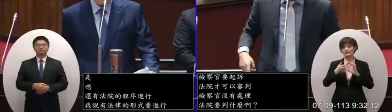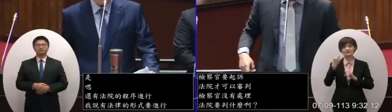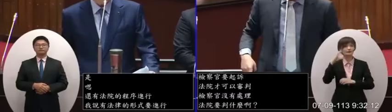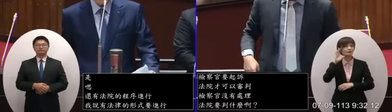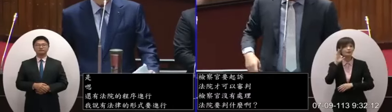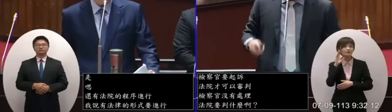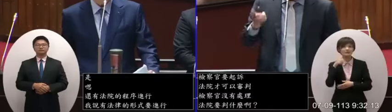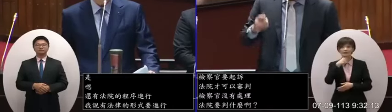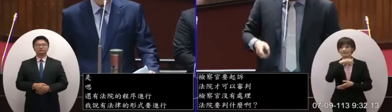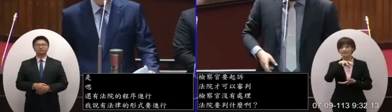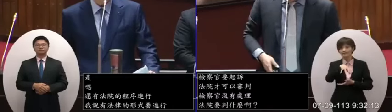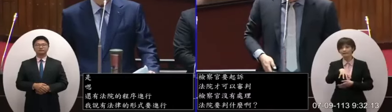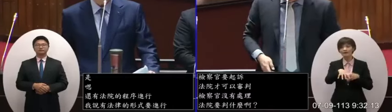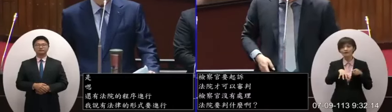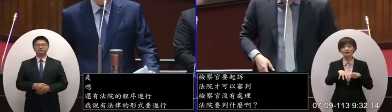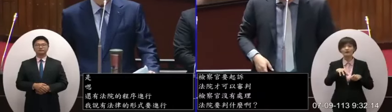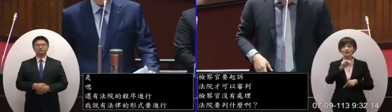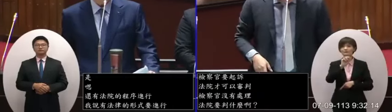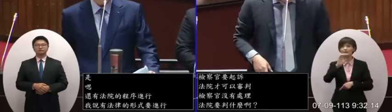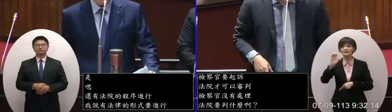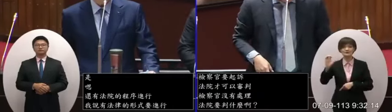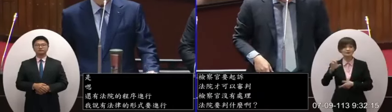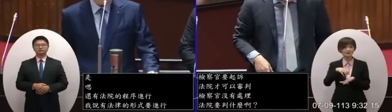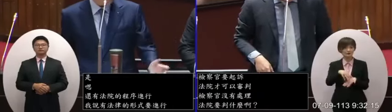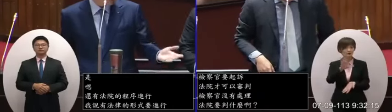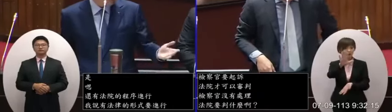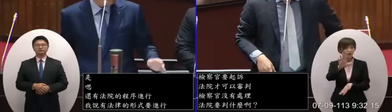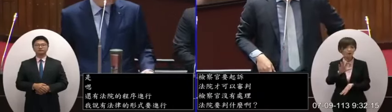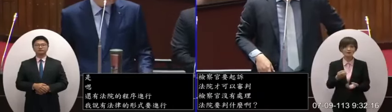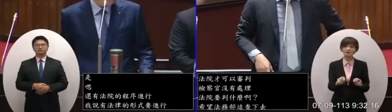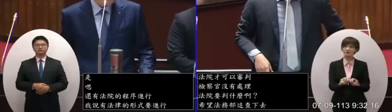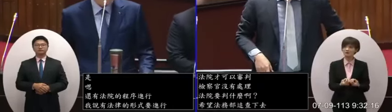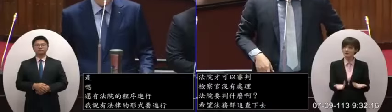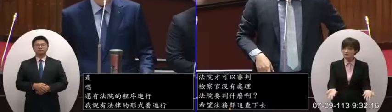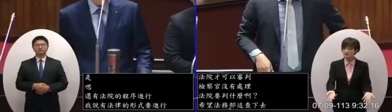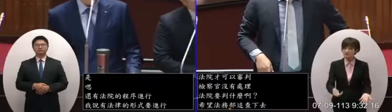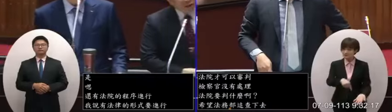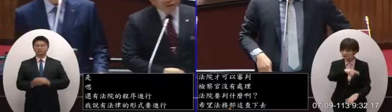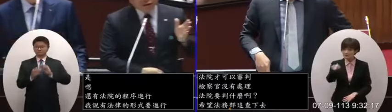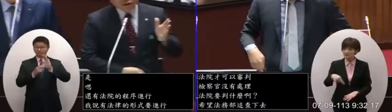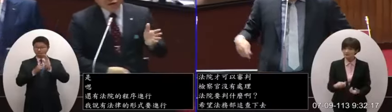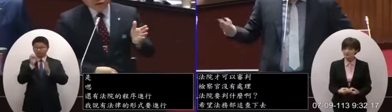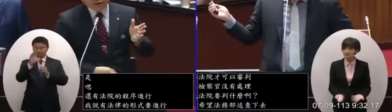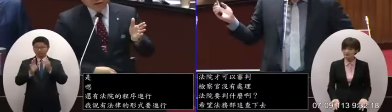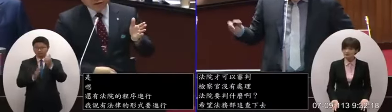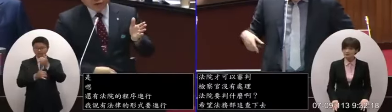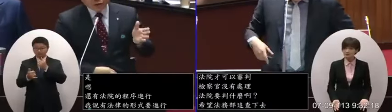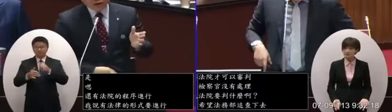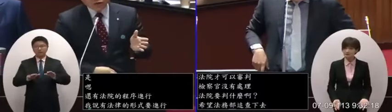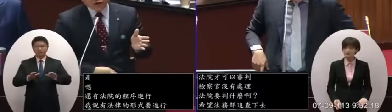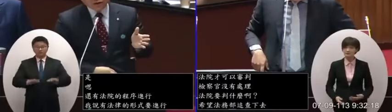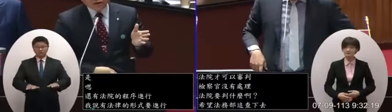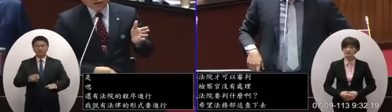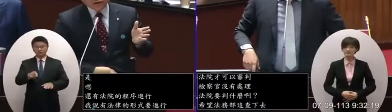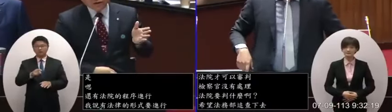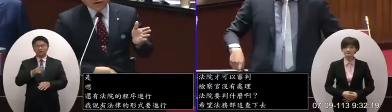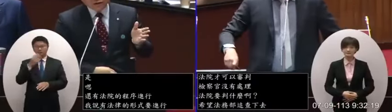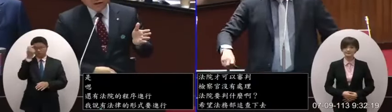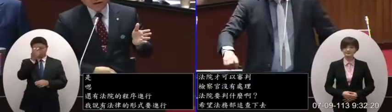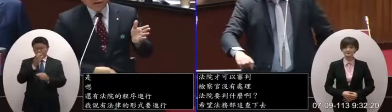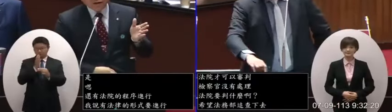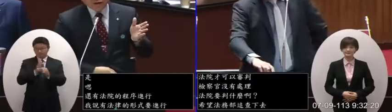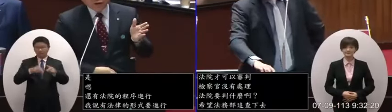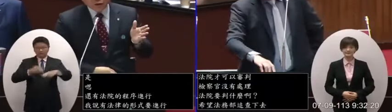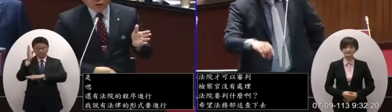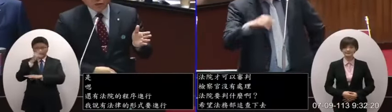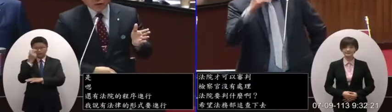的。NCC 要怎么处理？ 跟委员说明，我们现在在处理当中的，在行政